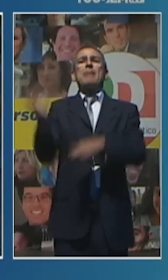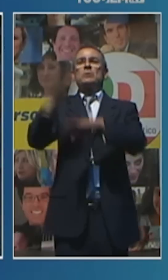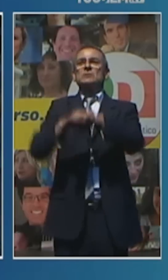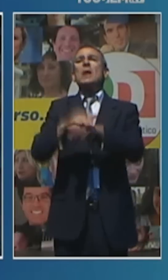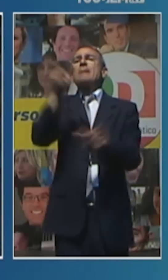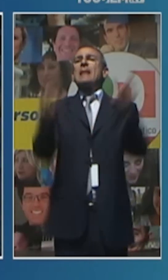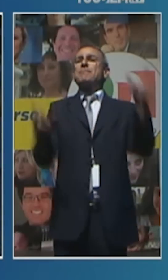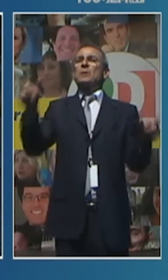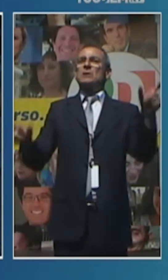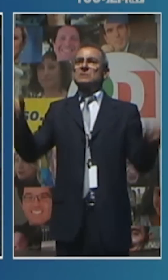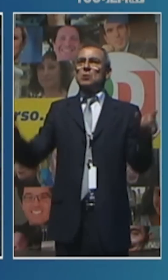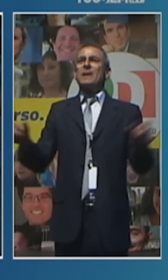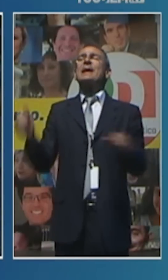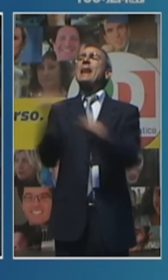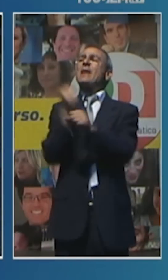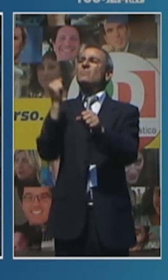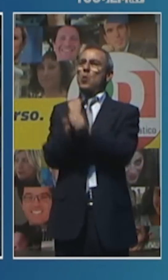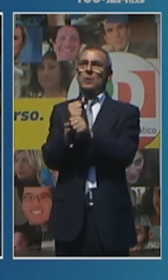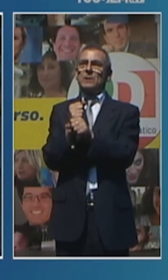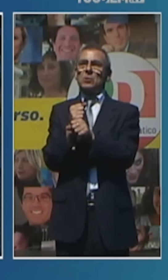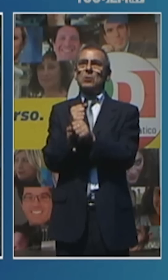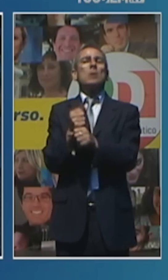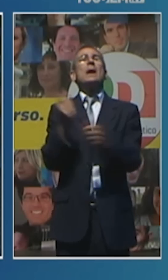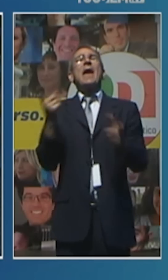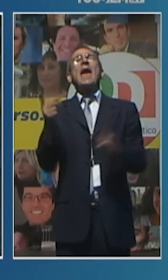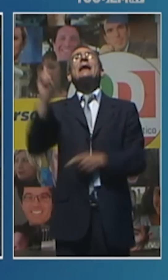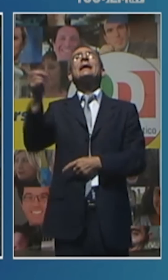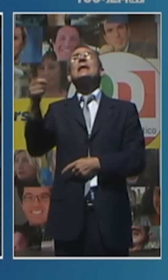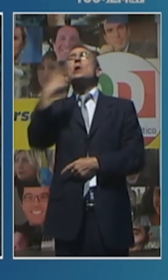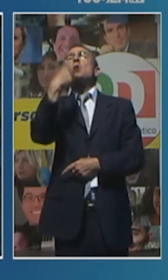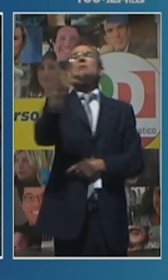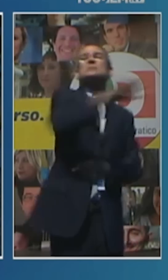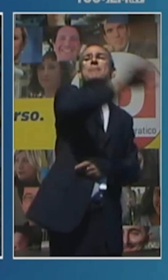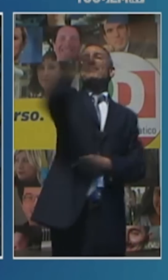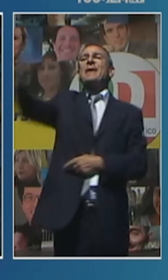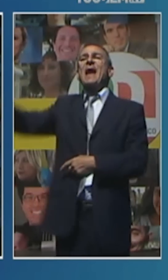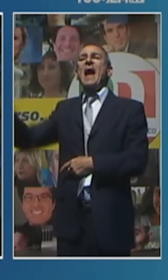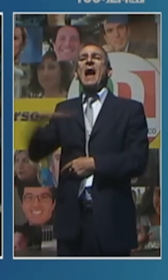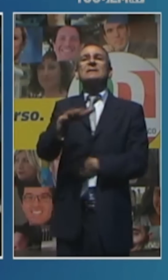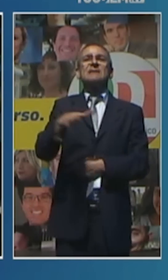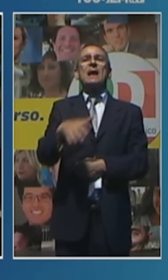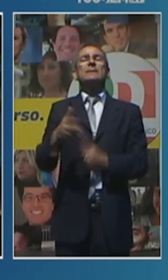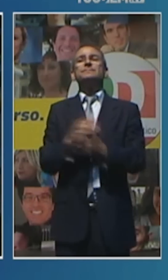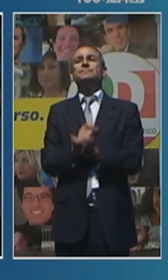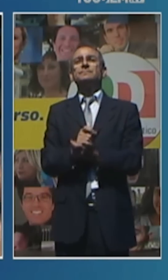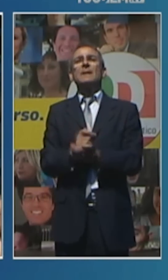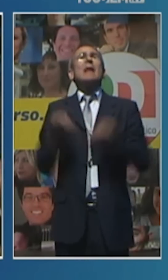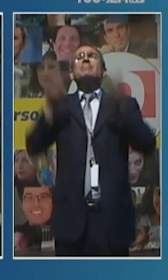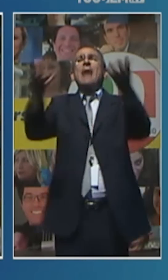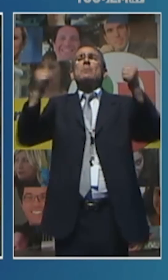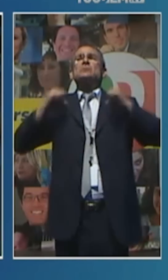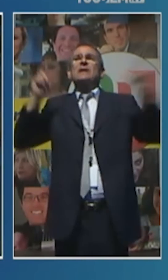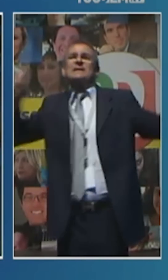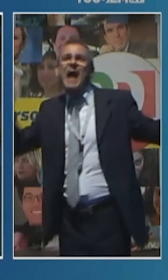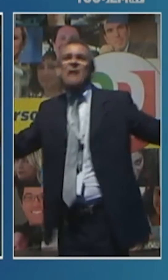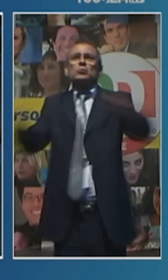che lavorano, non parliamo più di questo. E quando Beppe Grillo dice in piazza daremo a tutti il reddito di cittadinanza, fa bene perché